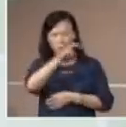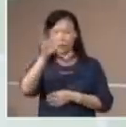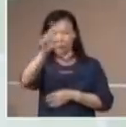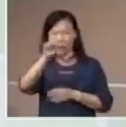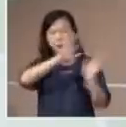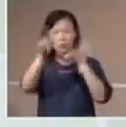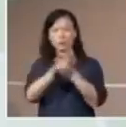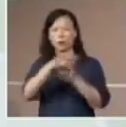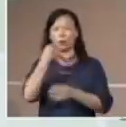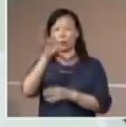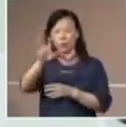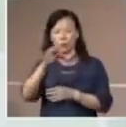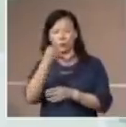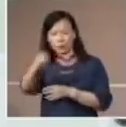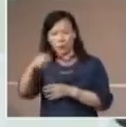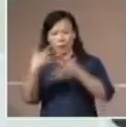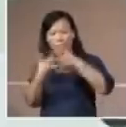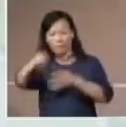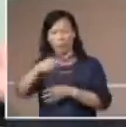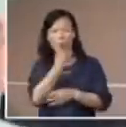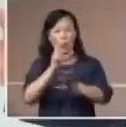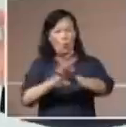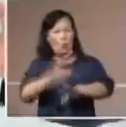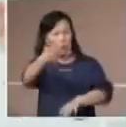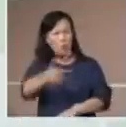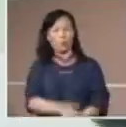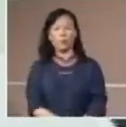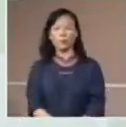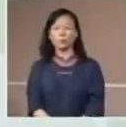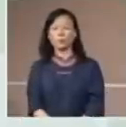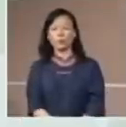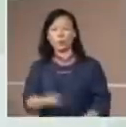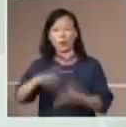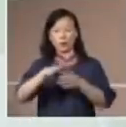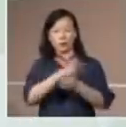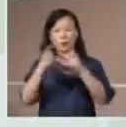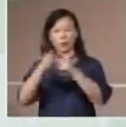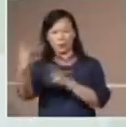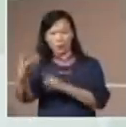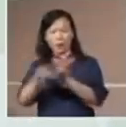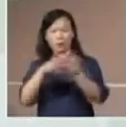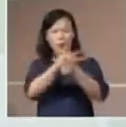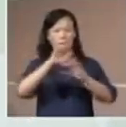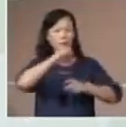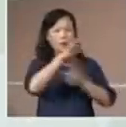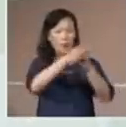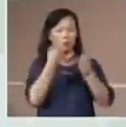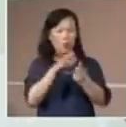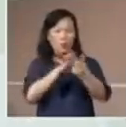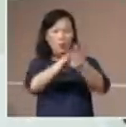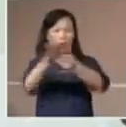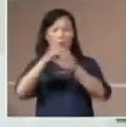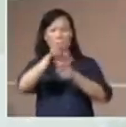台湾真侪美国的 second generation 更加优秀，更加侪。遐人诶，其实是互台湾搁较有机会带出